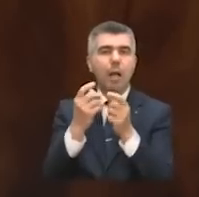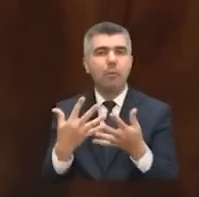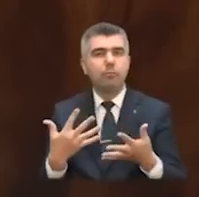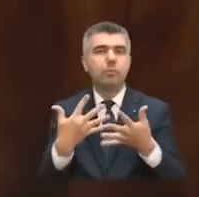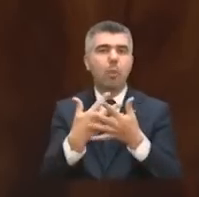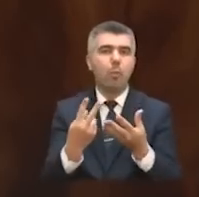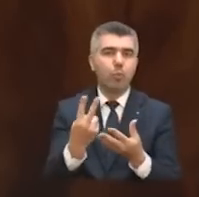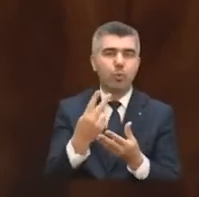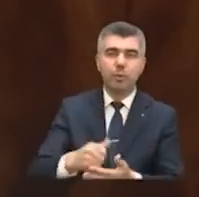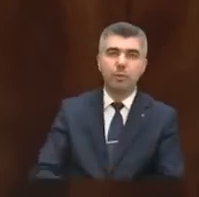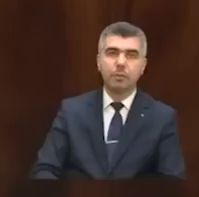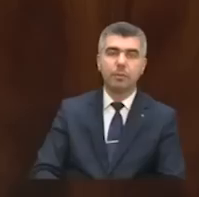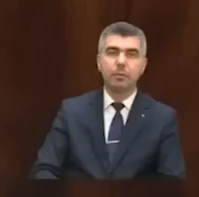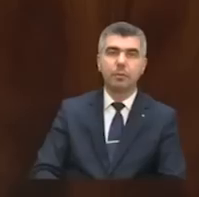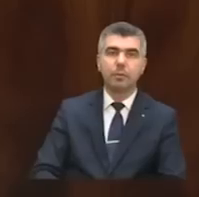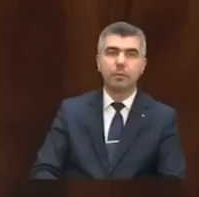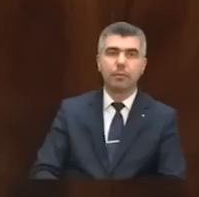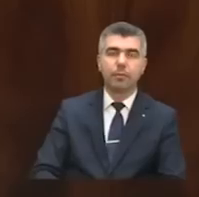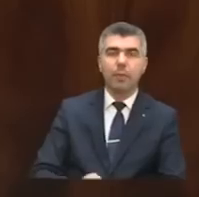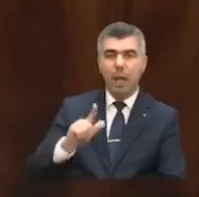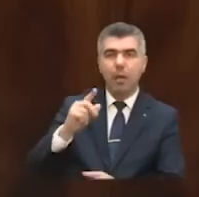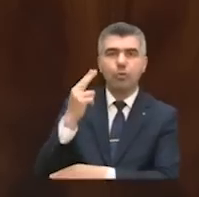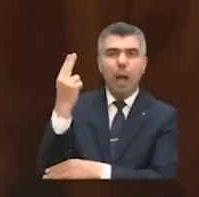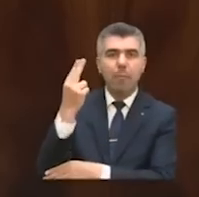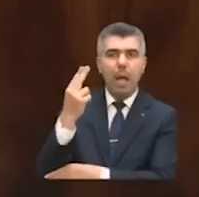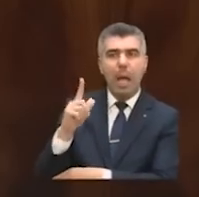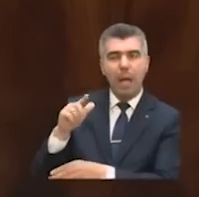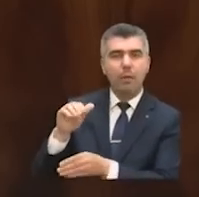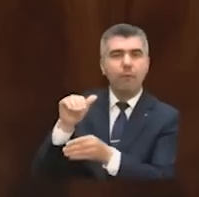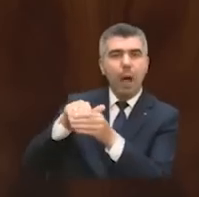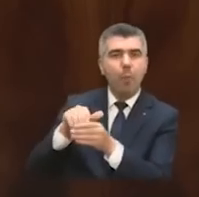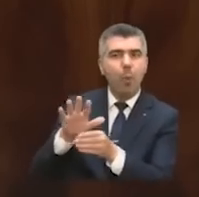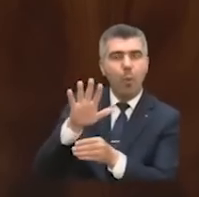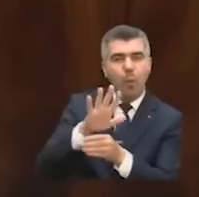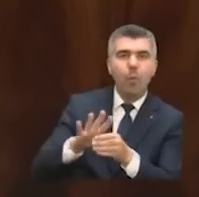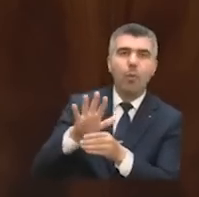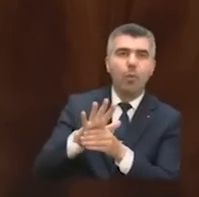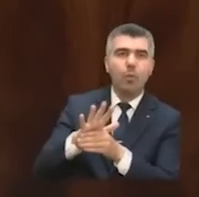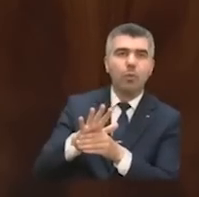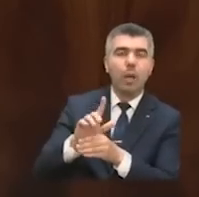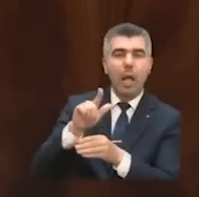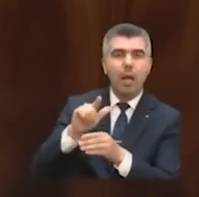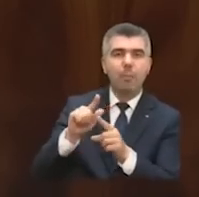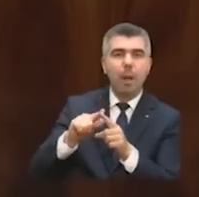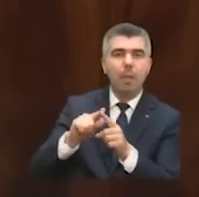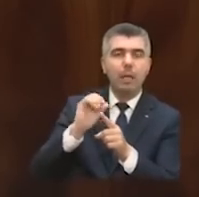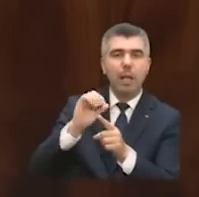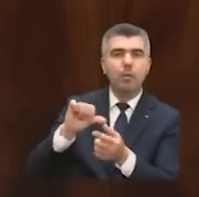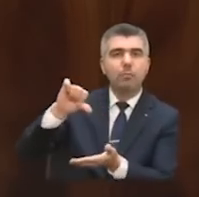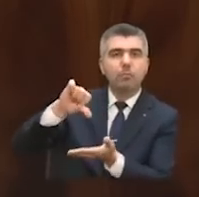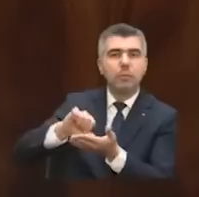يعني في كل يونيفرسيتي، في كل جامعه، في كل جامعه خص يكون عندها لو سونتر